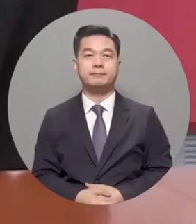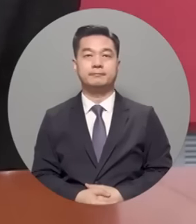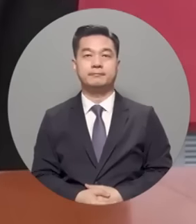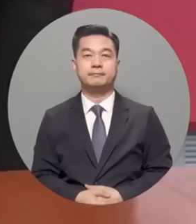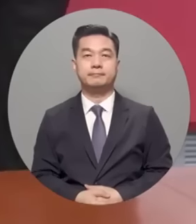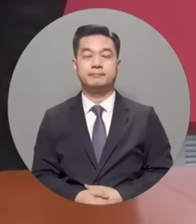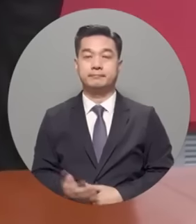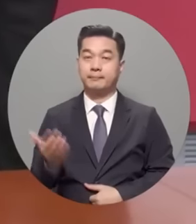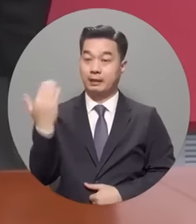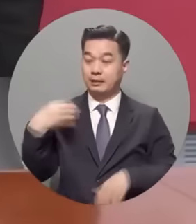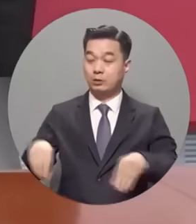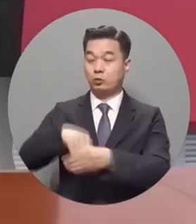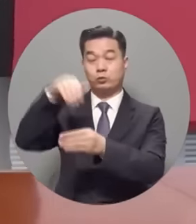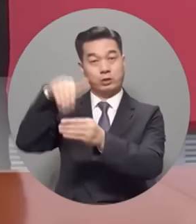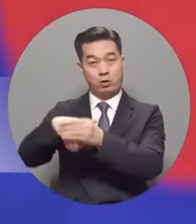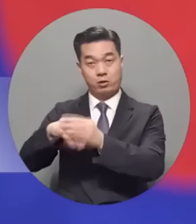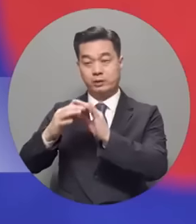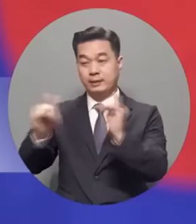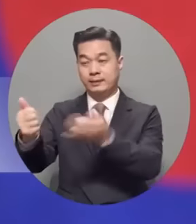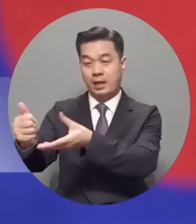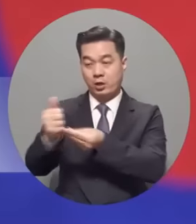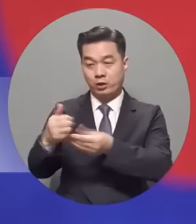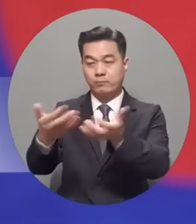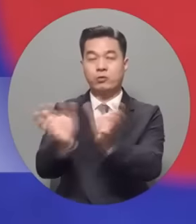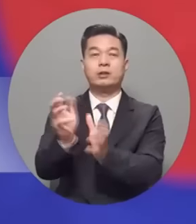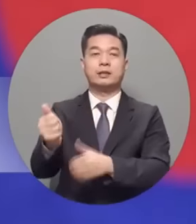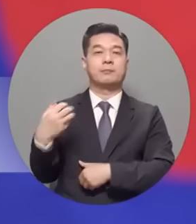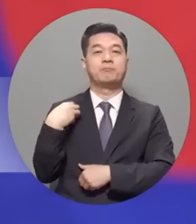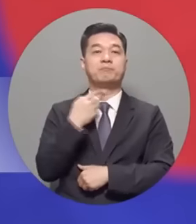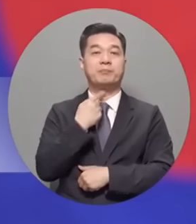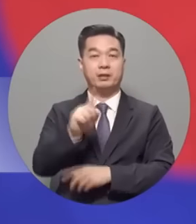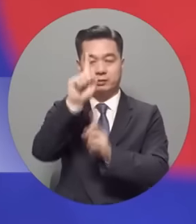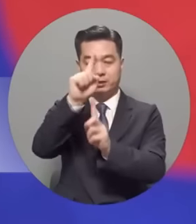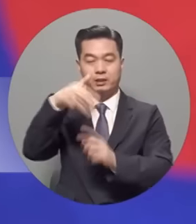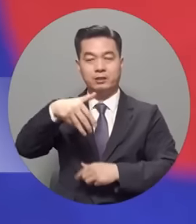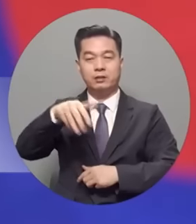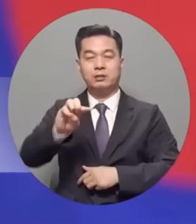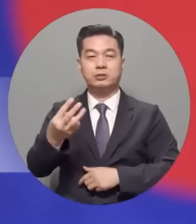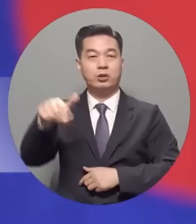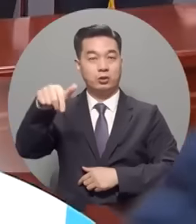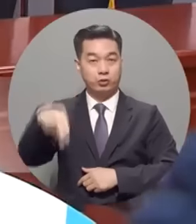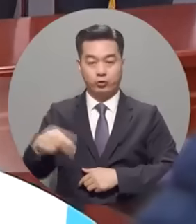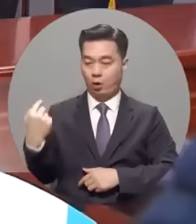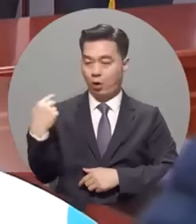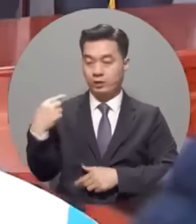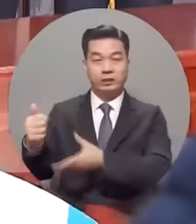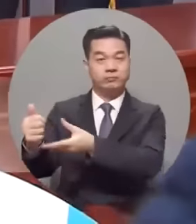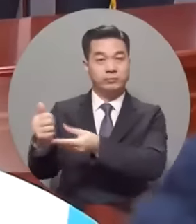지난 총선 인재 영입위원장을 맡았던 이철규 의원. 어제는 영입 인사